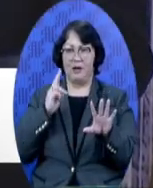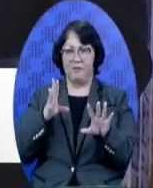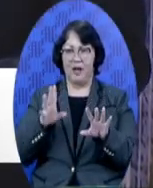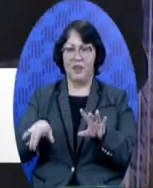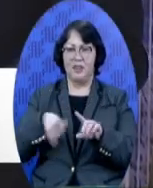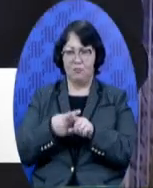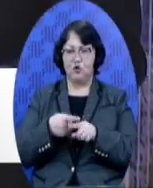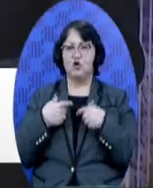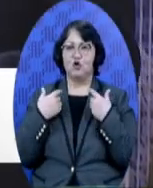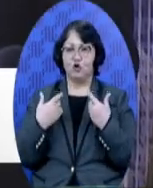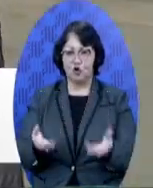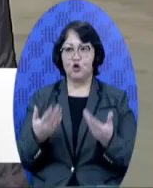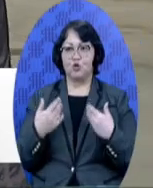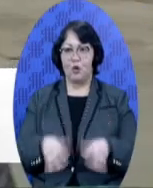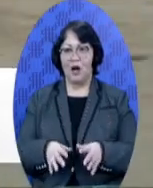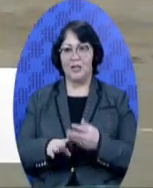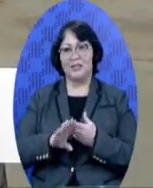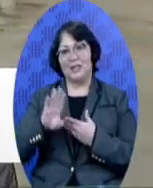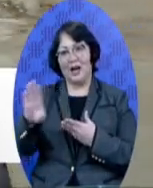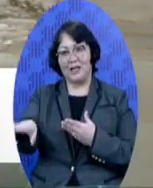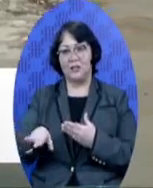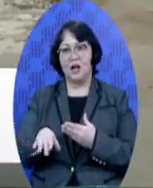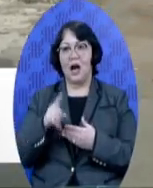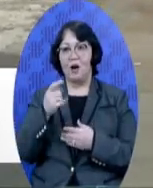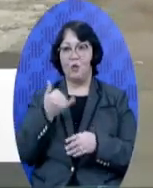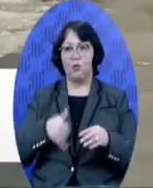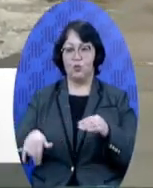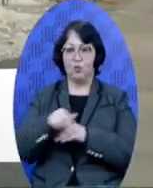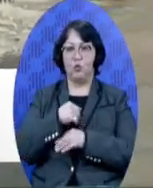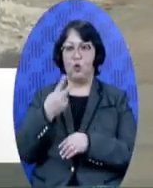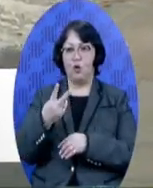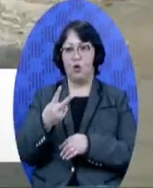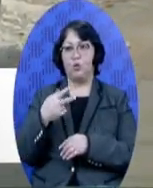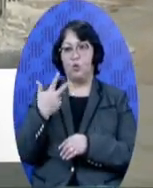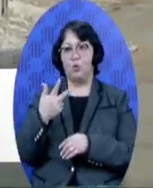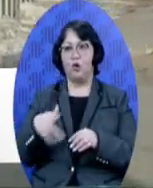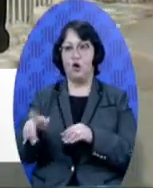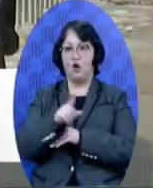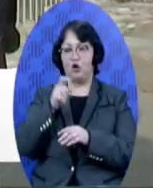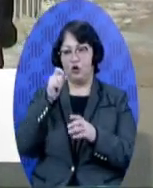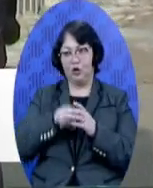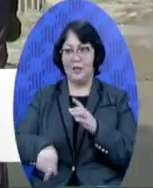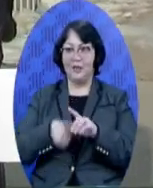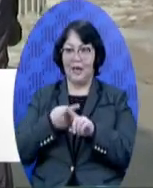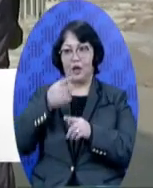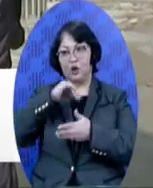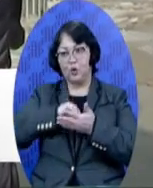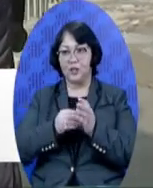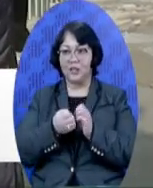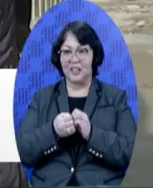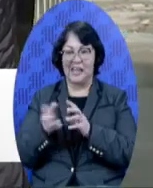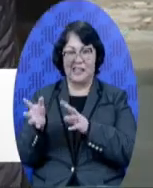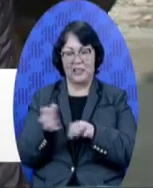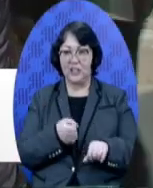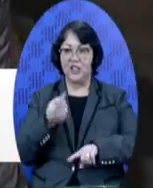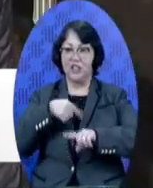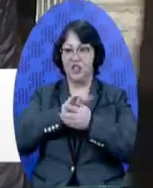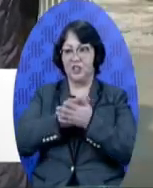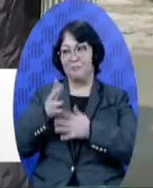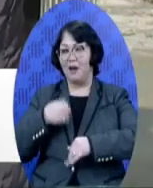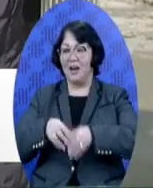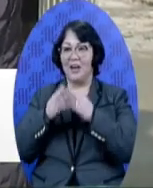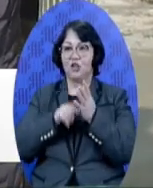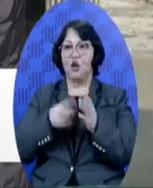талбайг нэмж өгсөн байна. Цаашид зөвхөн хан уул дүүргийн 2-3 дугаар хороонд дахин төлөвлөх шаардлагатай 20 орчим орон сууц бий.